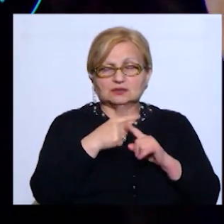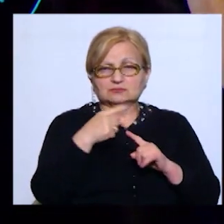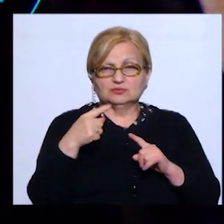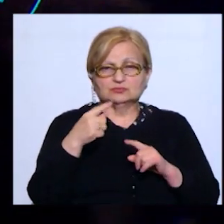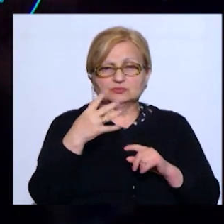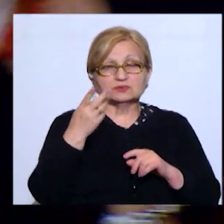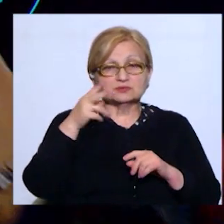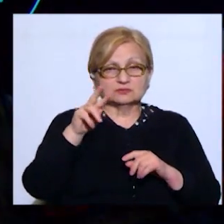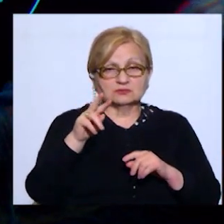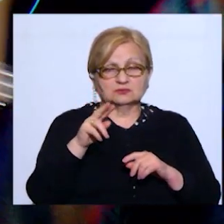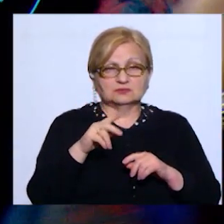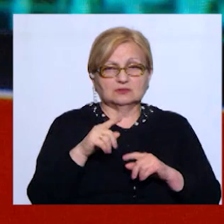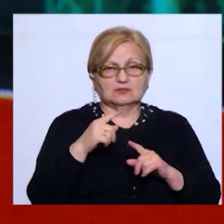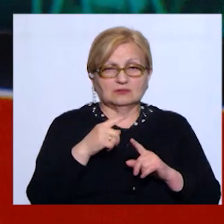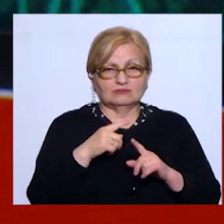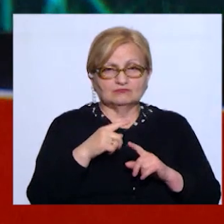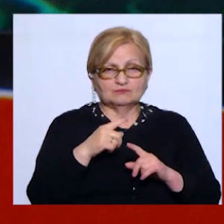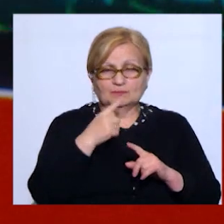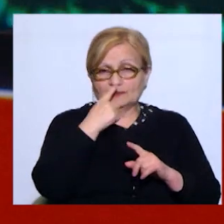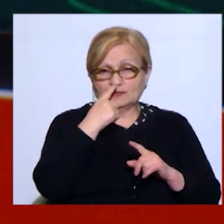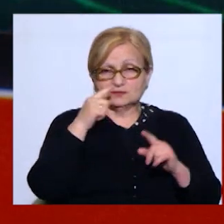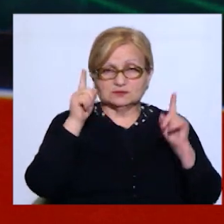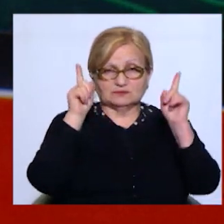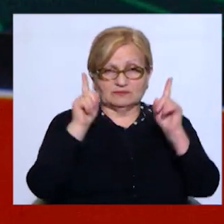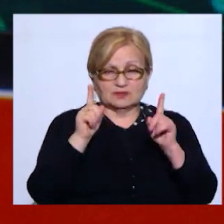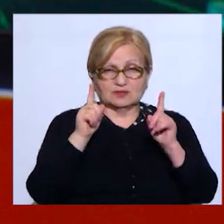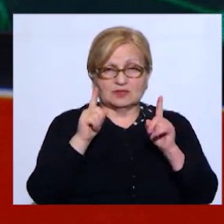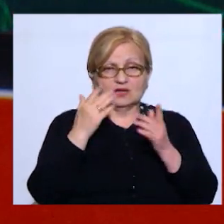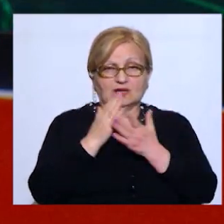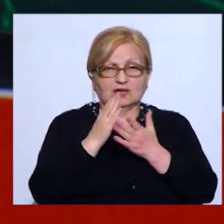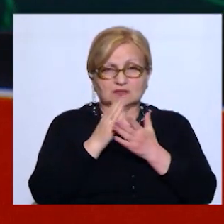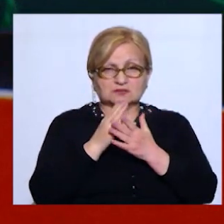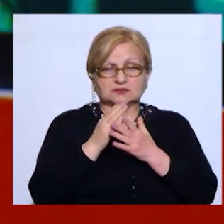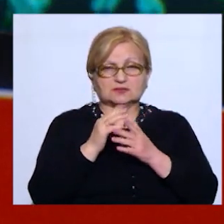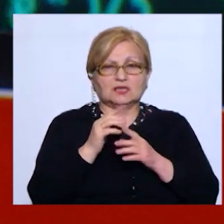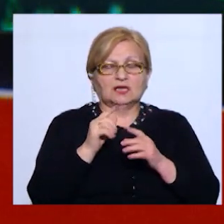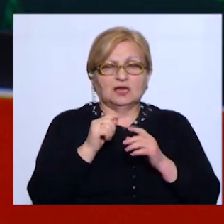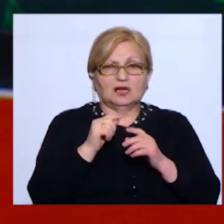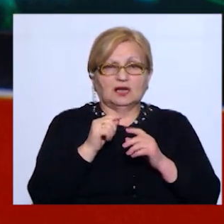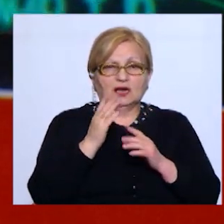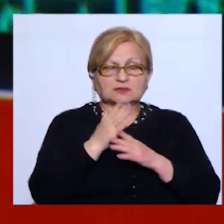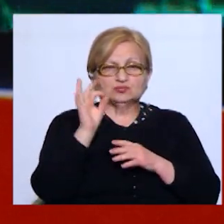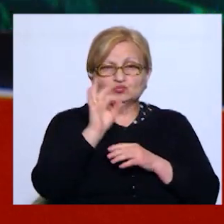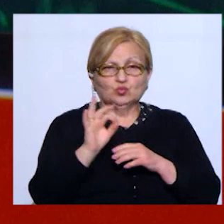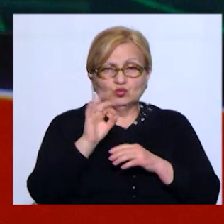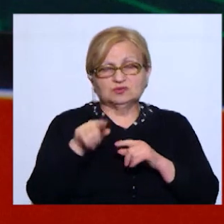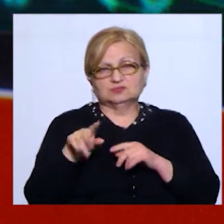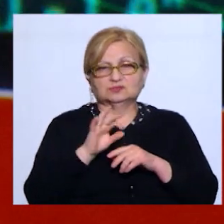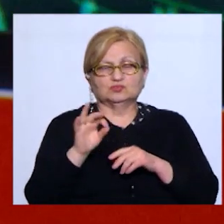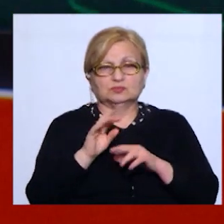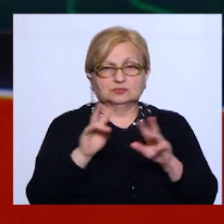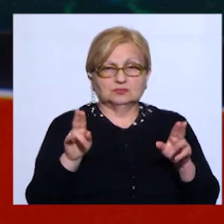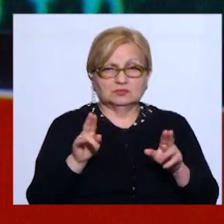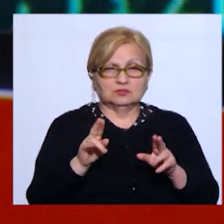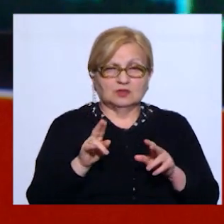კვადრატი პლუს 0. ან როცა წვერო არის x ღერძე, y 0 ყოველთვის 0-ია. ახლა რა დამჩა საპოვნელი? ა.